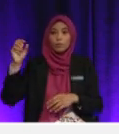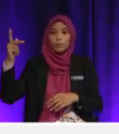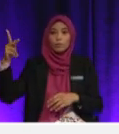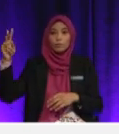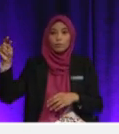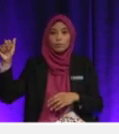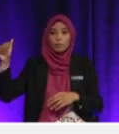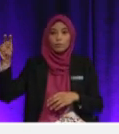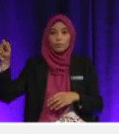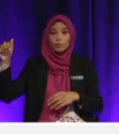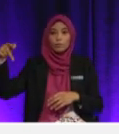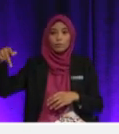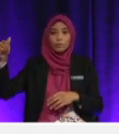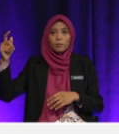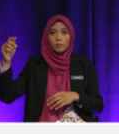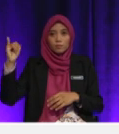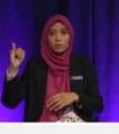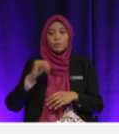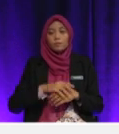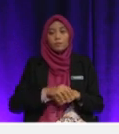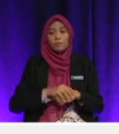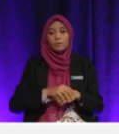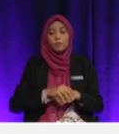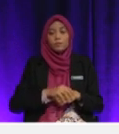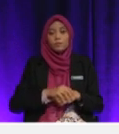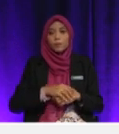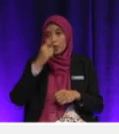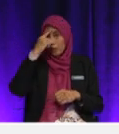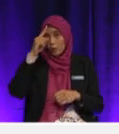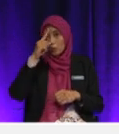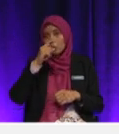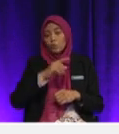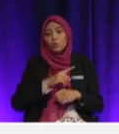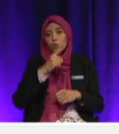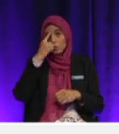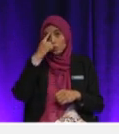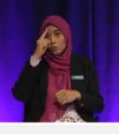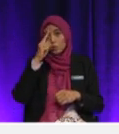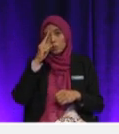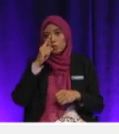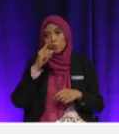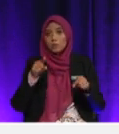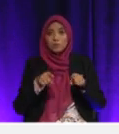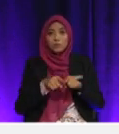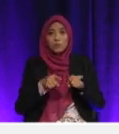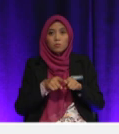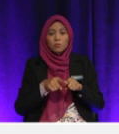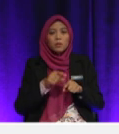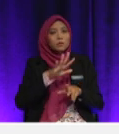Villa dan Doctor perjuangannya untuk memperjuangkan hak semua